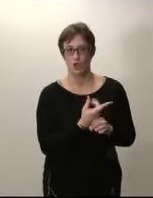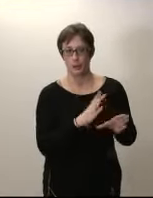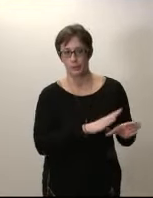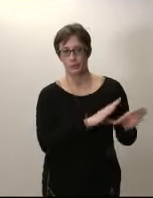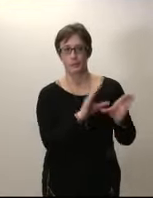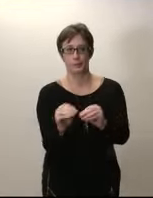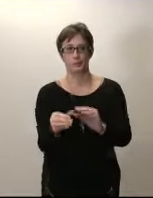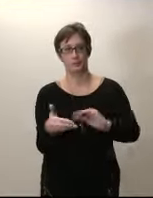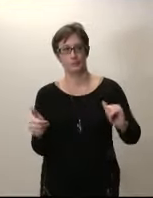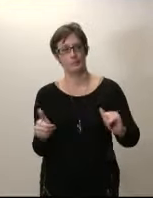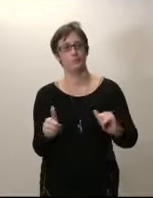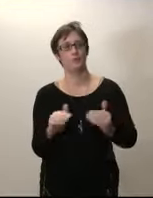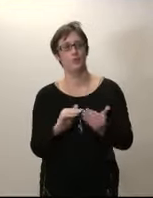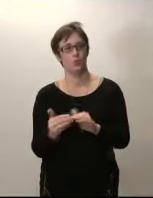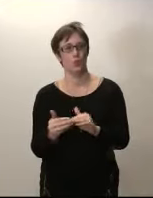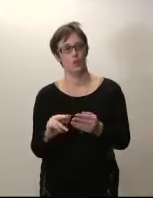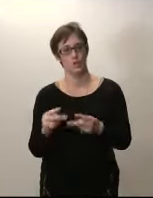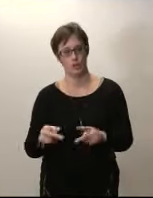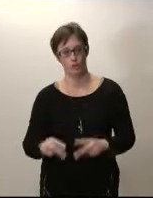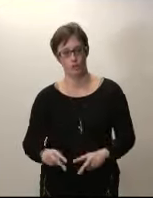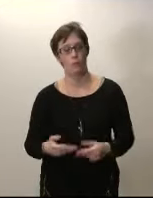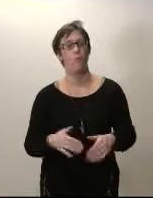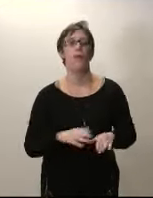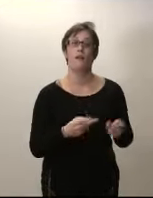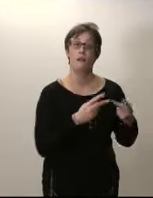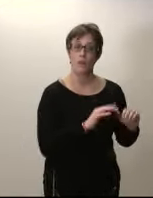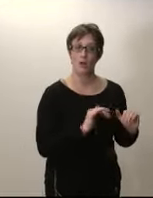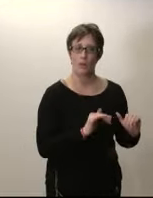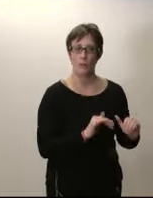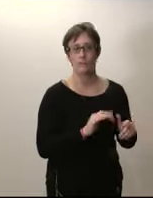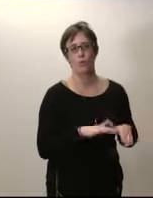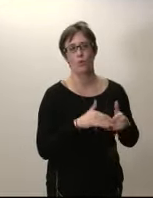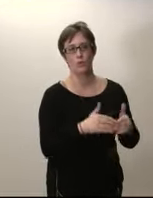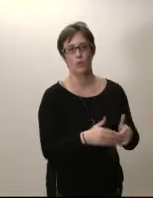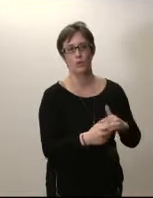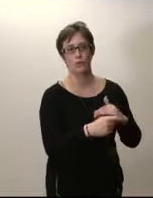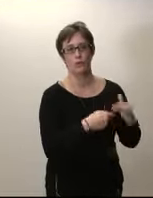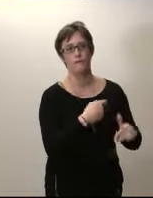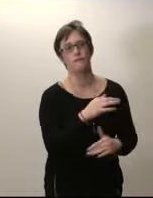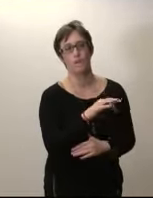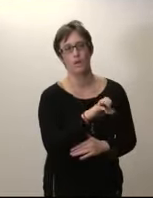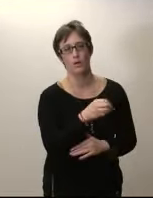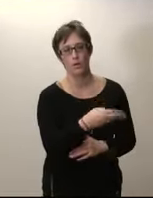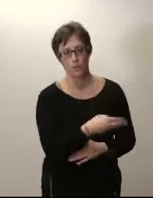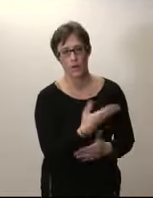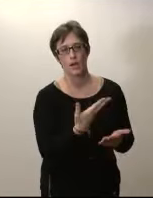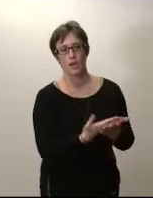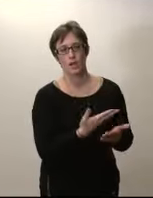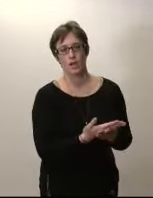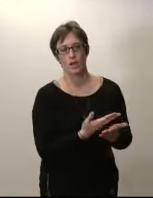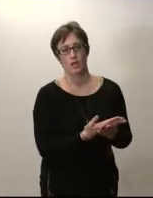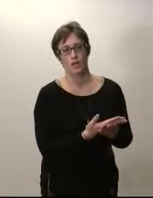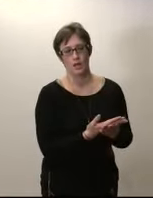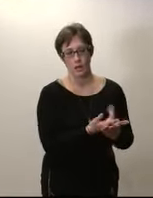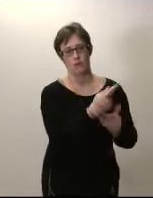communauté d'agglomération, mais la ville a continué à percevoir la TEOM et l'a reversée